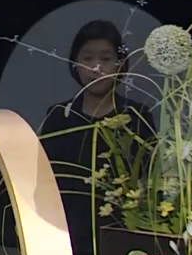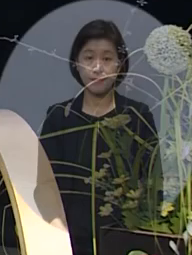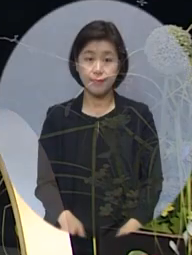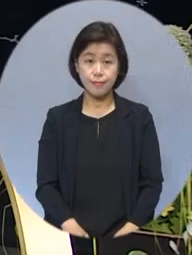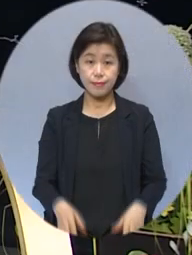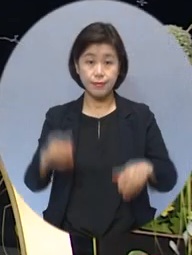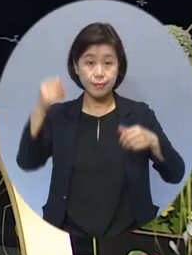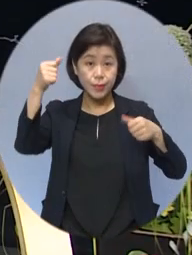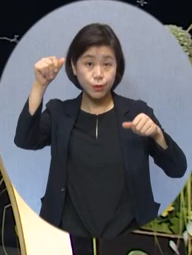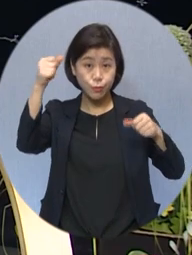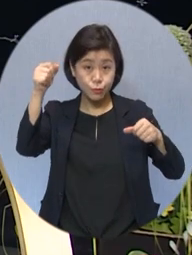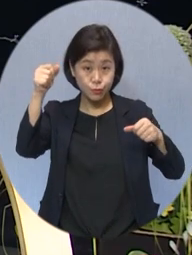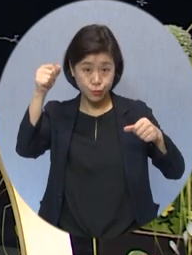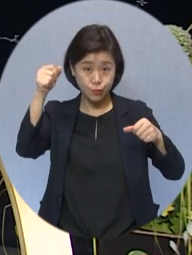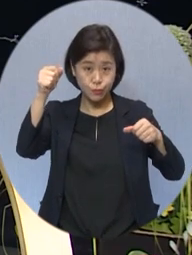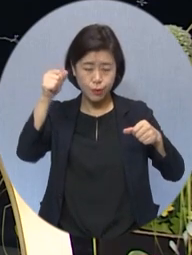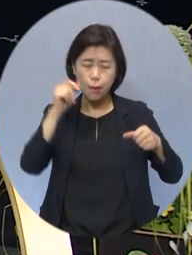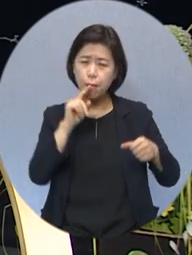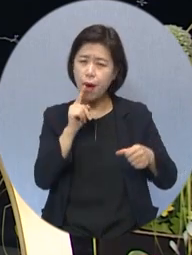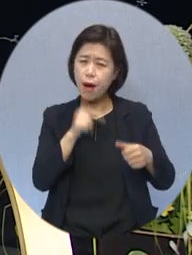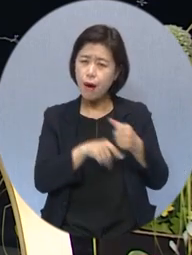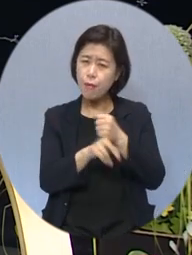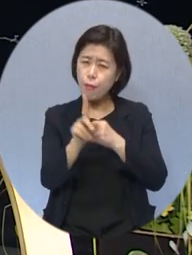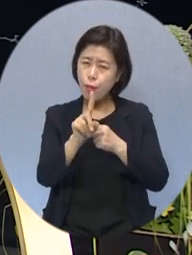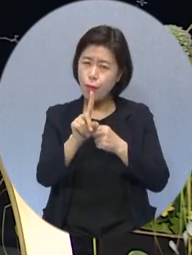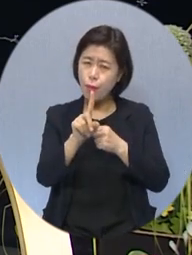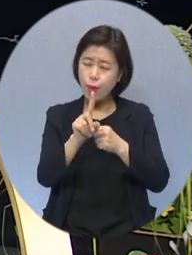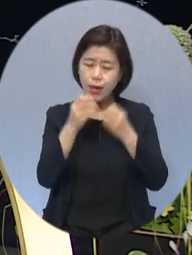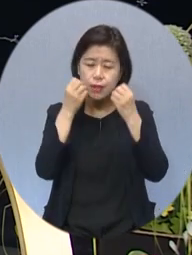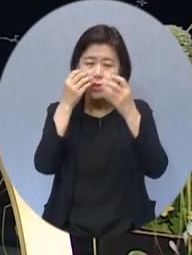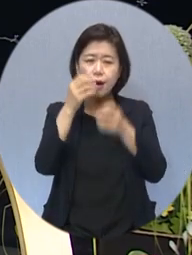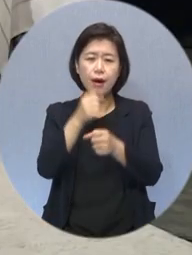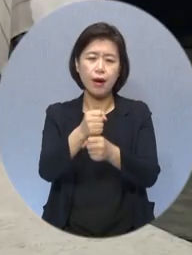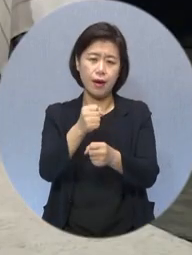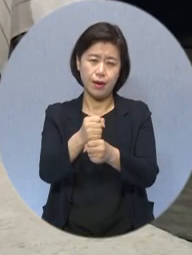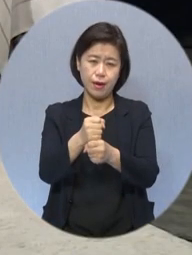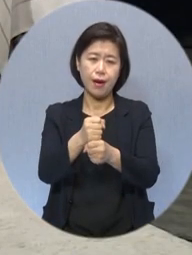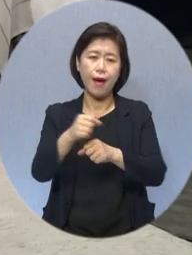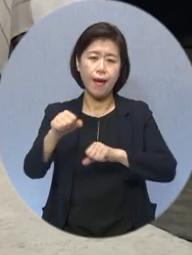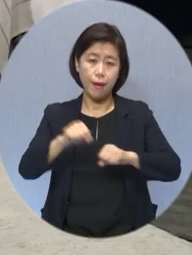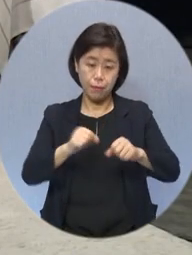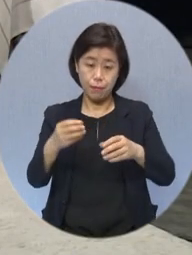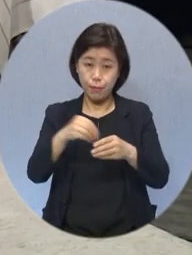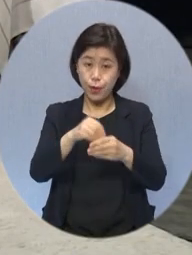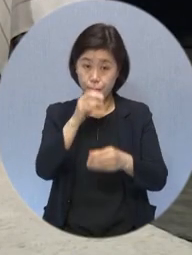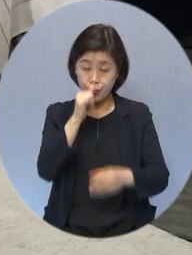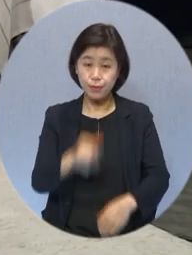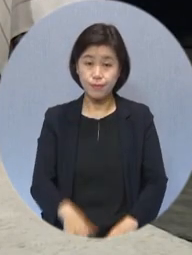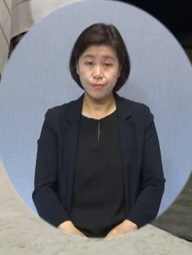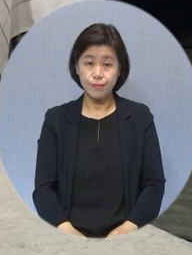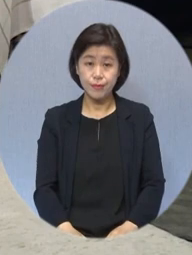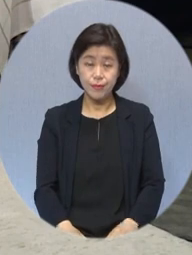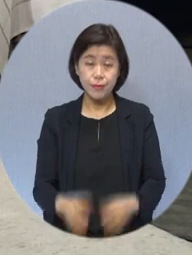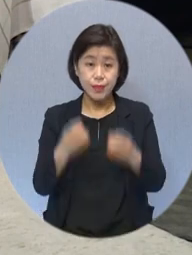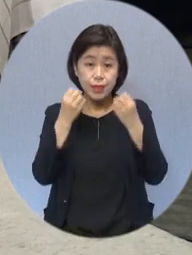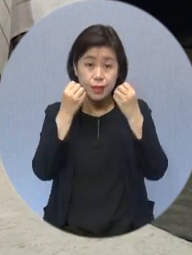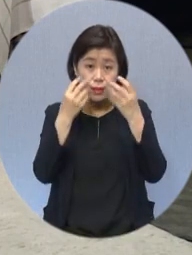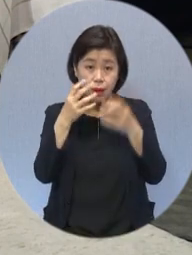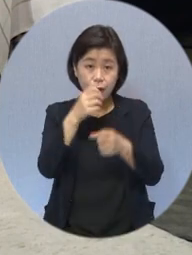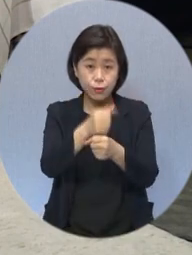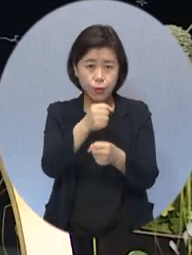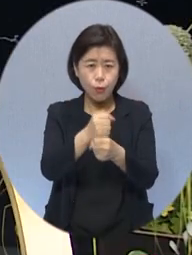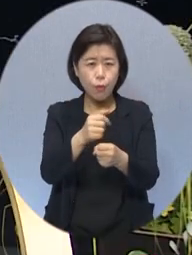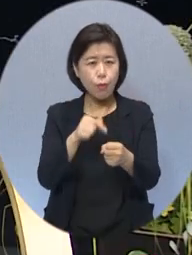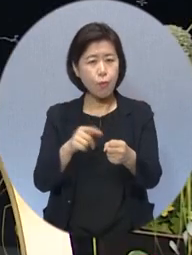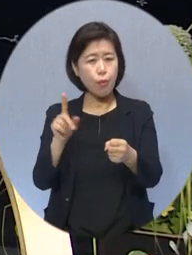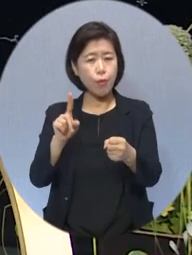예술이란 말에는 창조 행위를 존중하는 의미가 섞여 있습니다. 예술로서 창조라 함은 사람들의